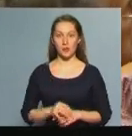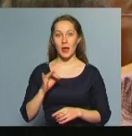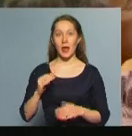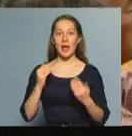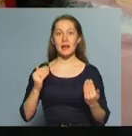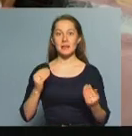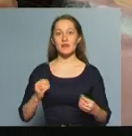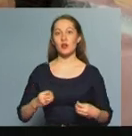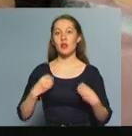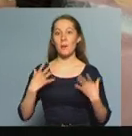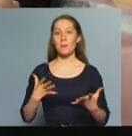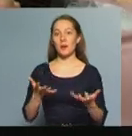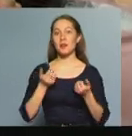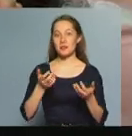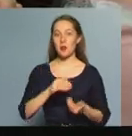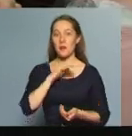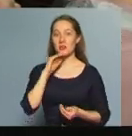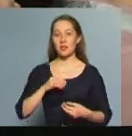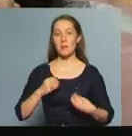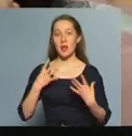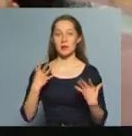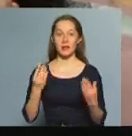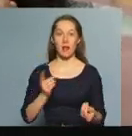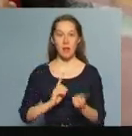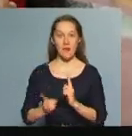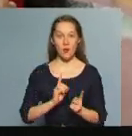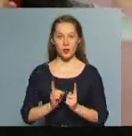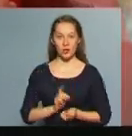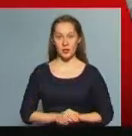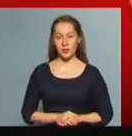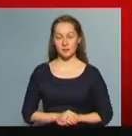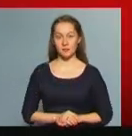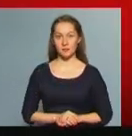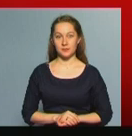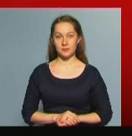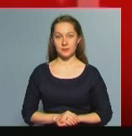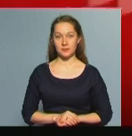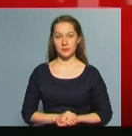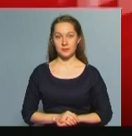профессии принимают поздравления. В России отмечают День сурдопереводчика.